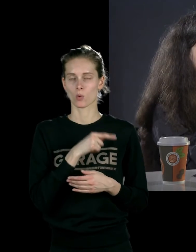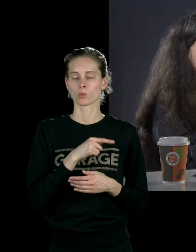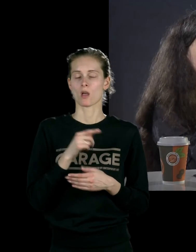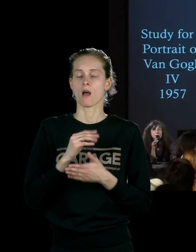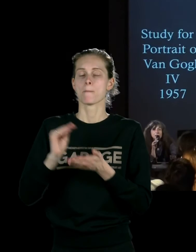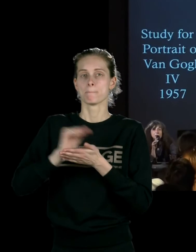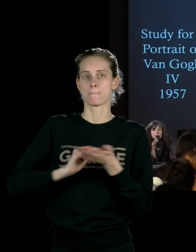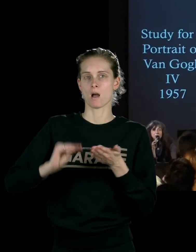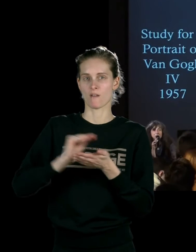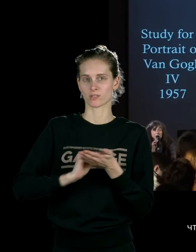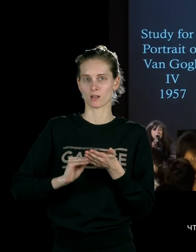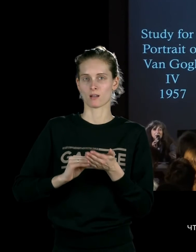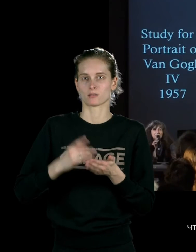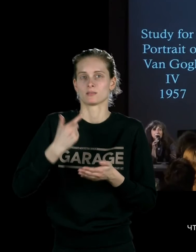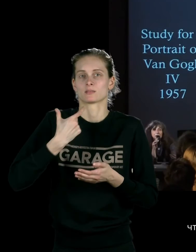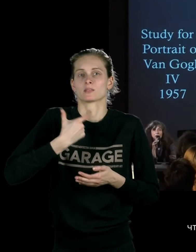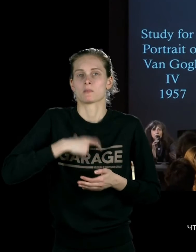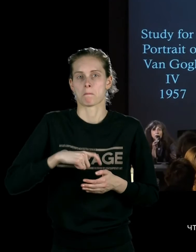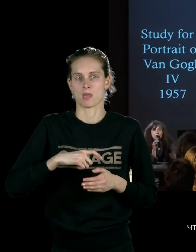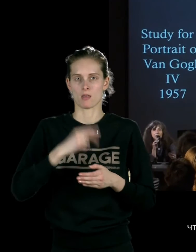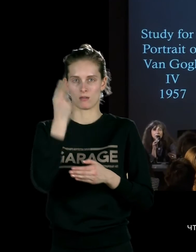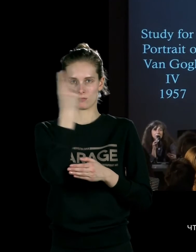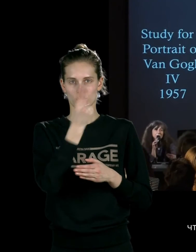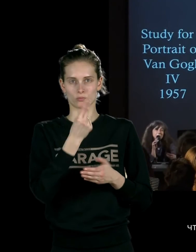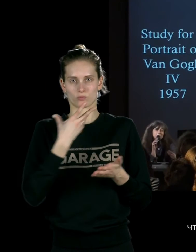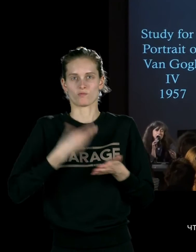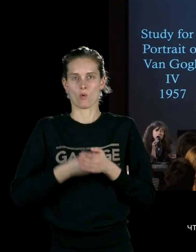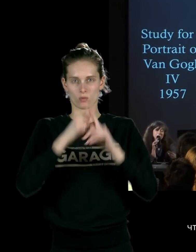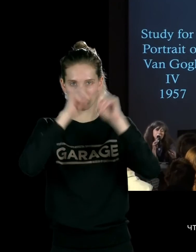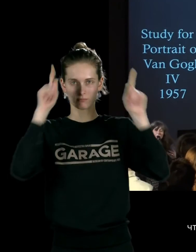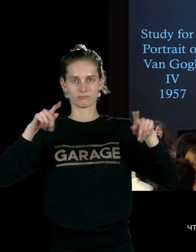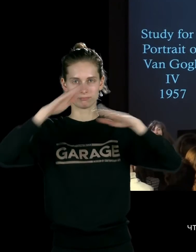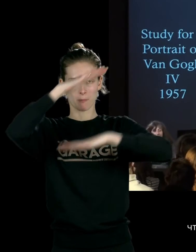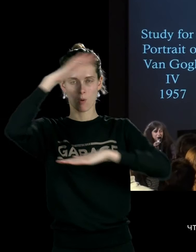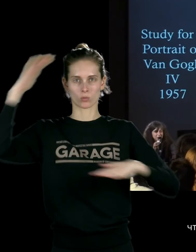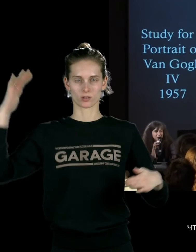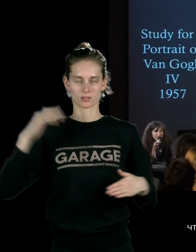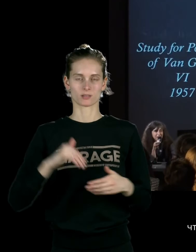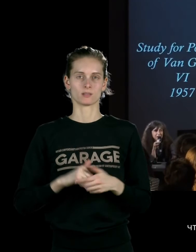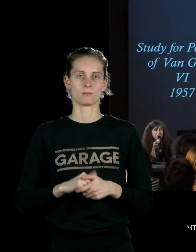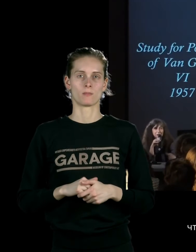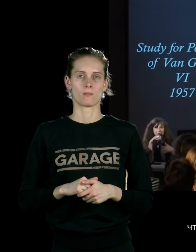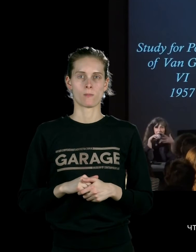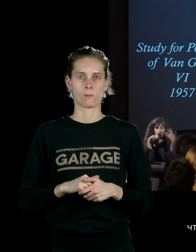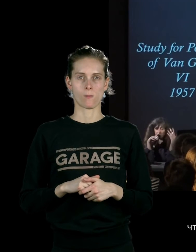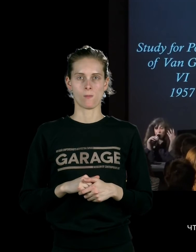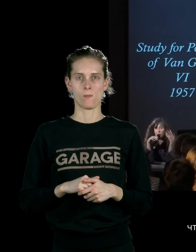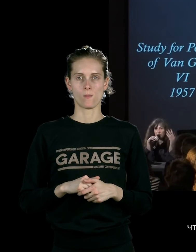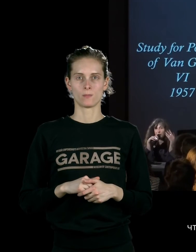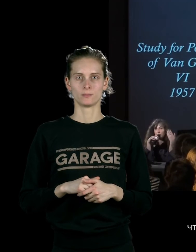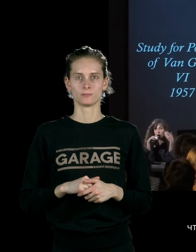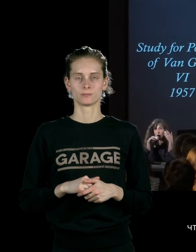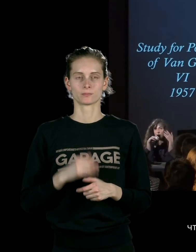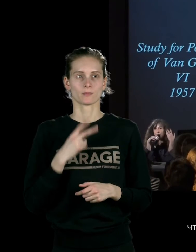автопортрет Ван Гога, опять-таки показывая, что не только ту степень,